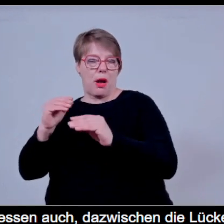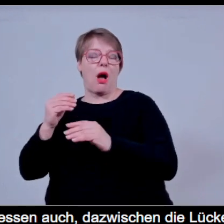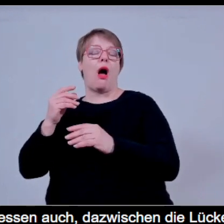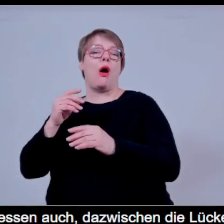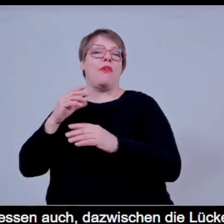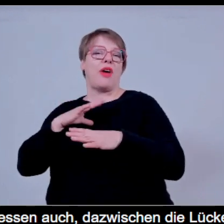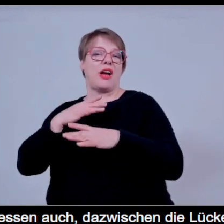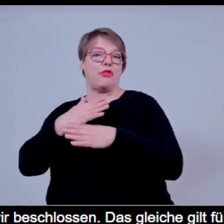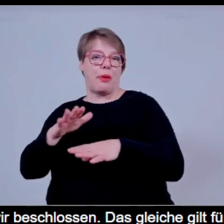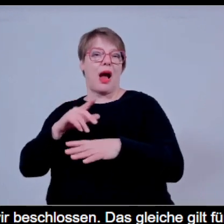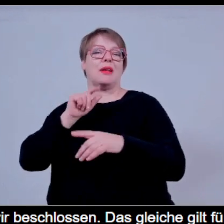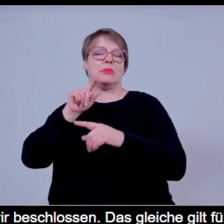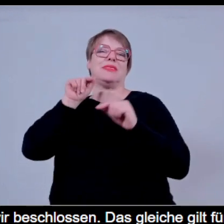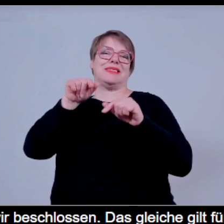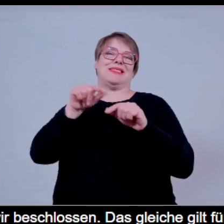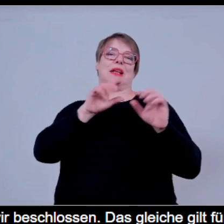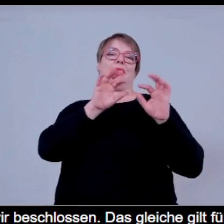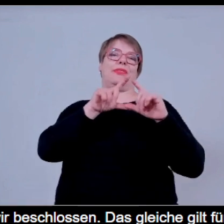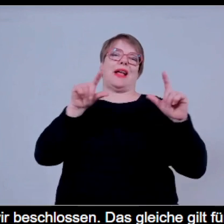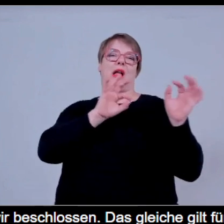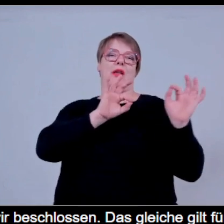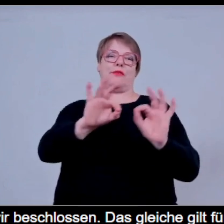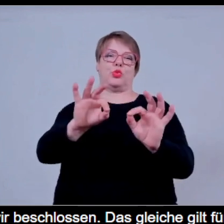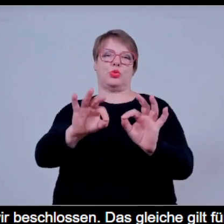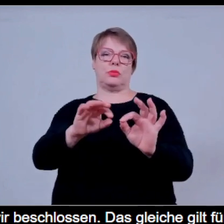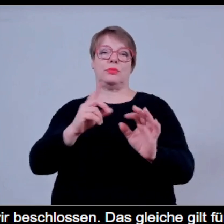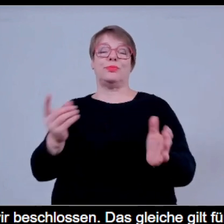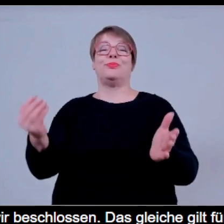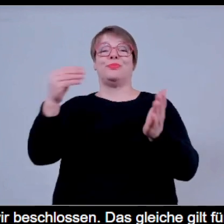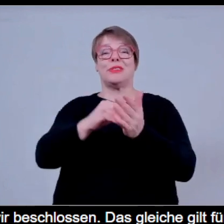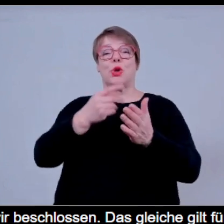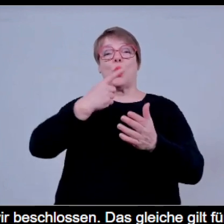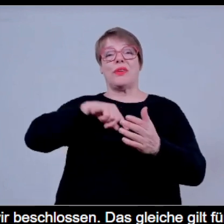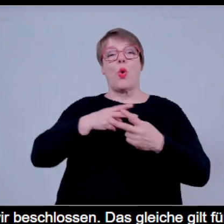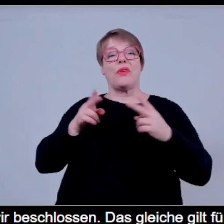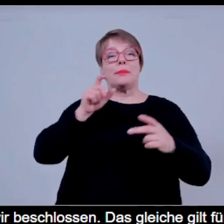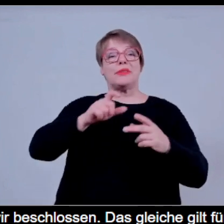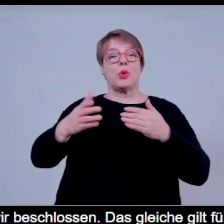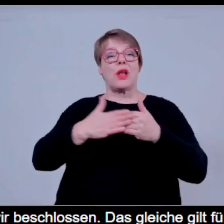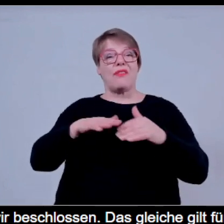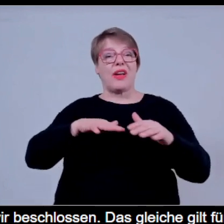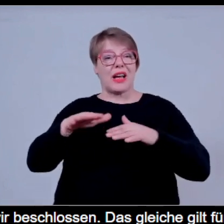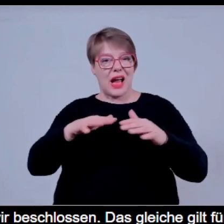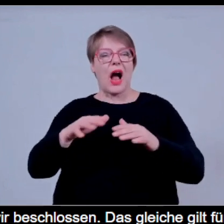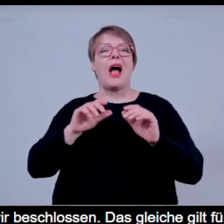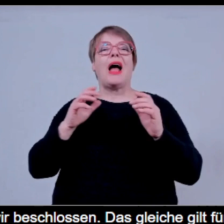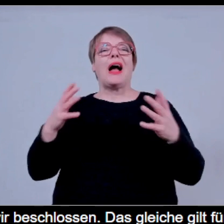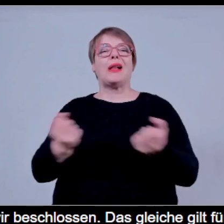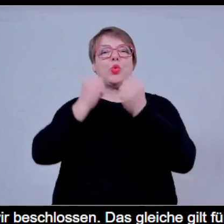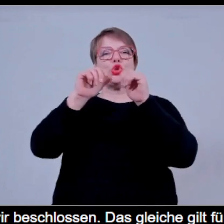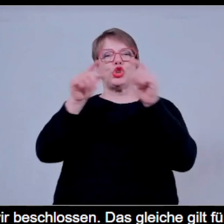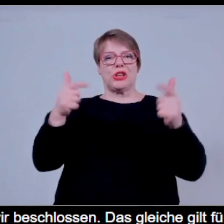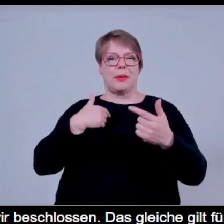und ist das gleiche Vorgehen wie die anderen Länder. Für 2022 haben wir zusätzlich Landesmittel in Höhe von 380 Millionen Euro